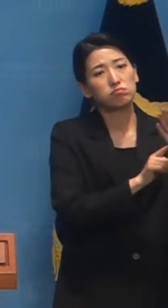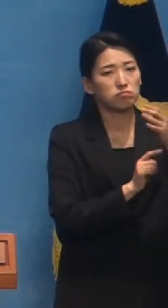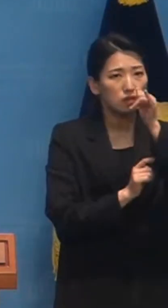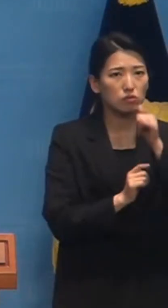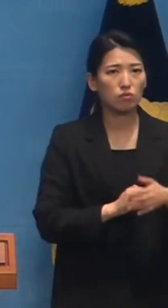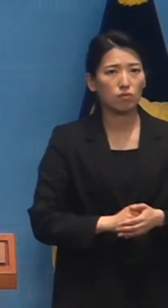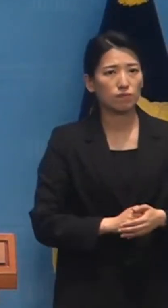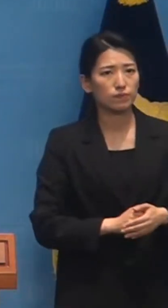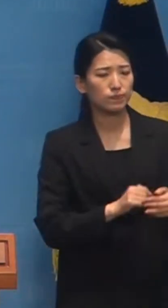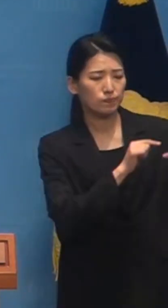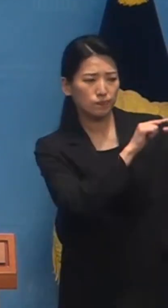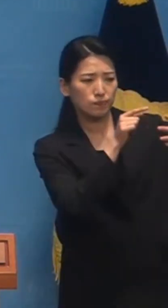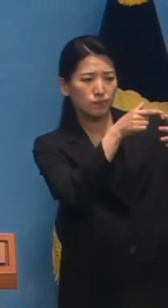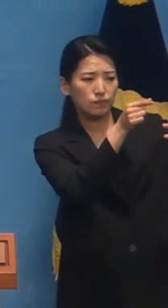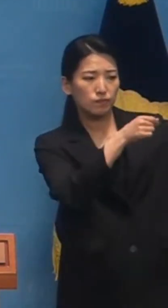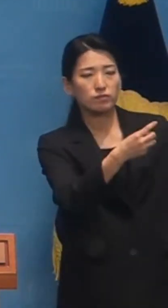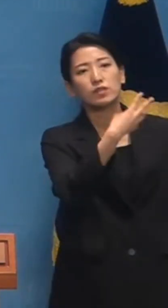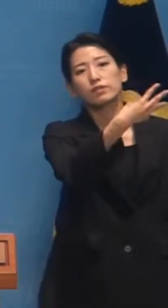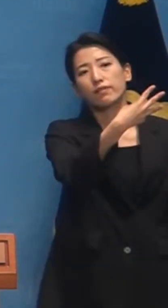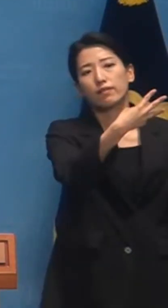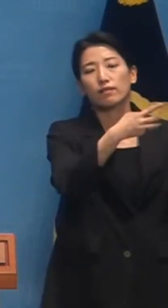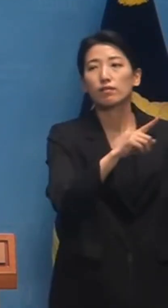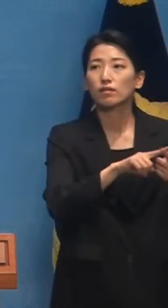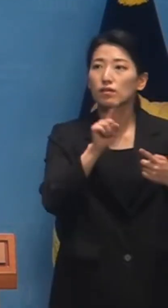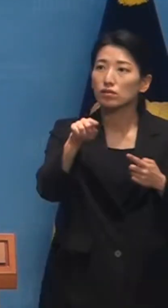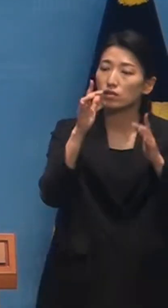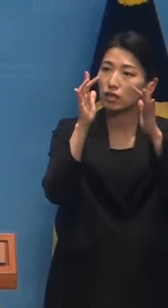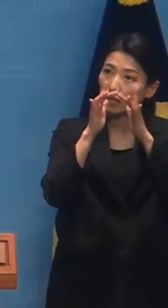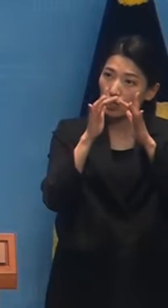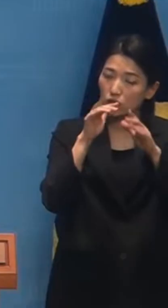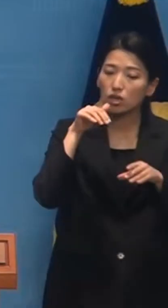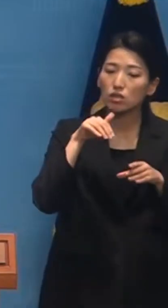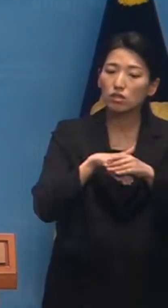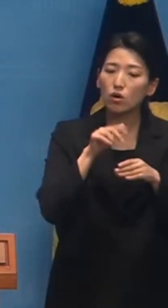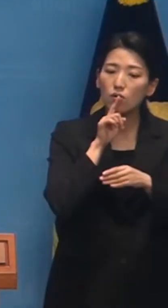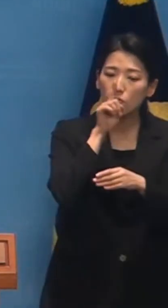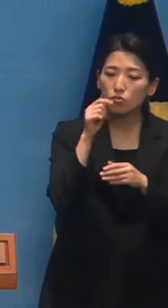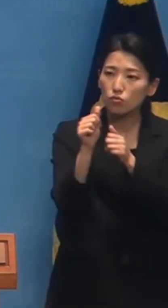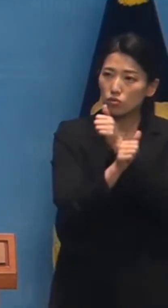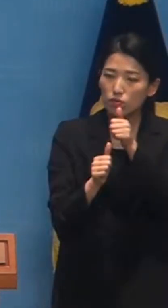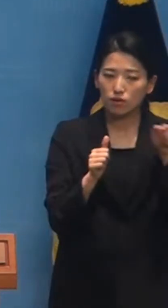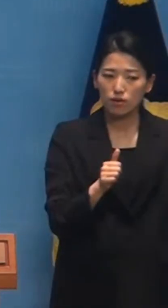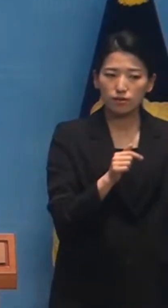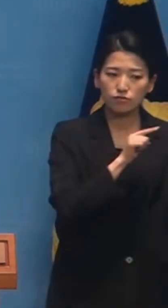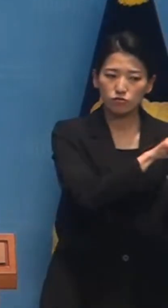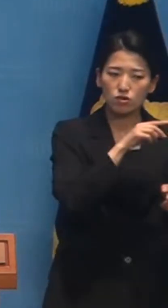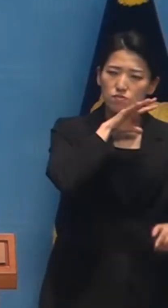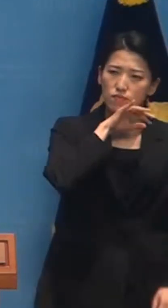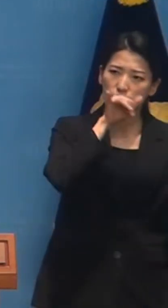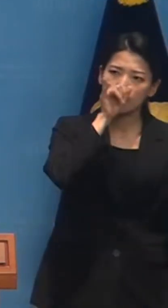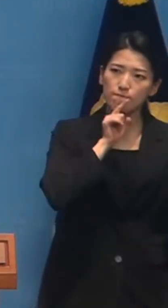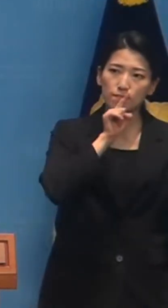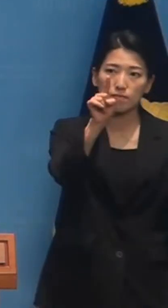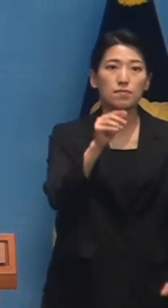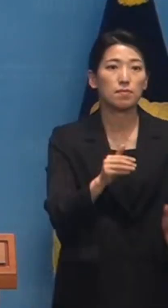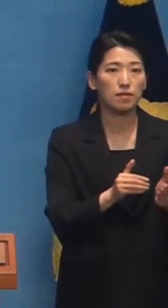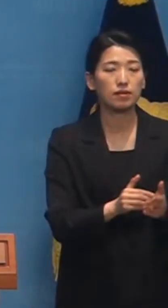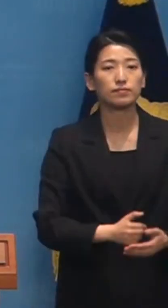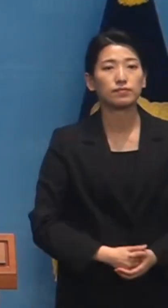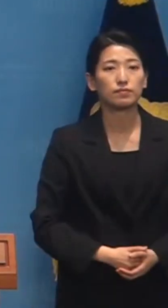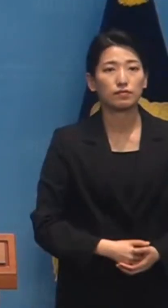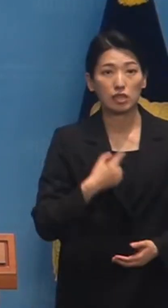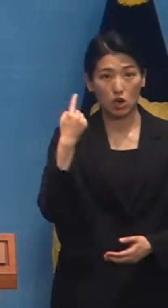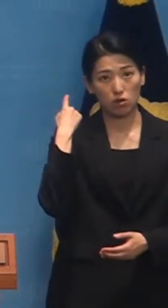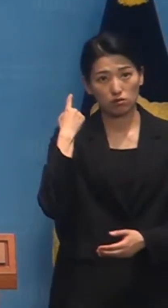중 3건의 기사에 대해 인터넷 선거보도 심의위원회에 이 신청을 제기하였습니다. 어제 진행된 언론중재위원회